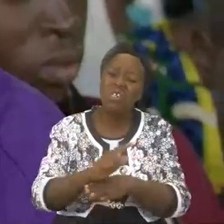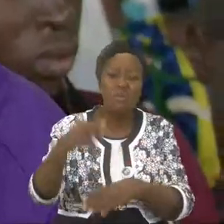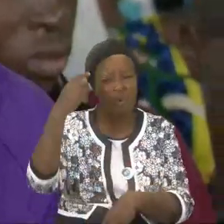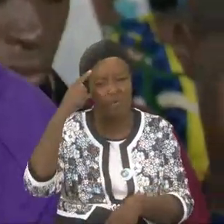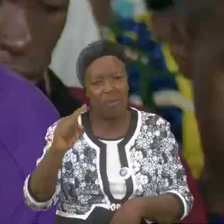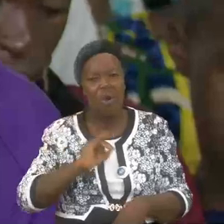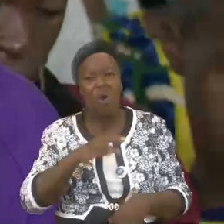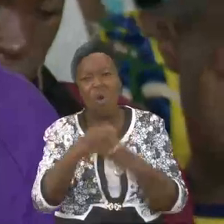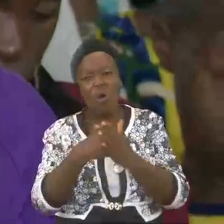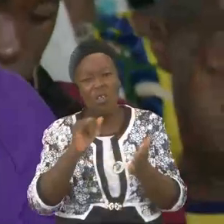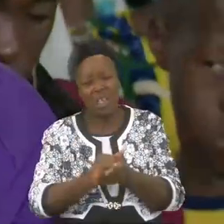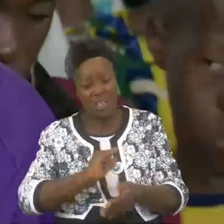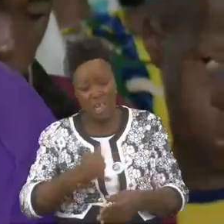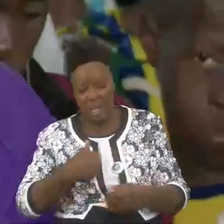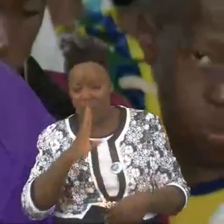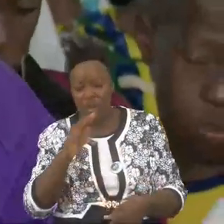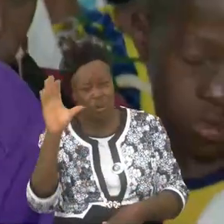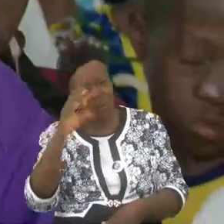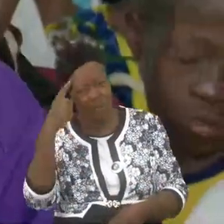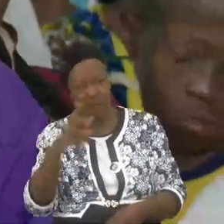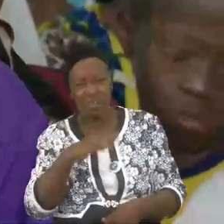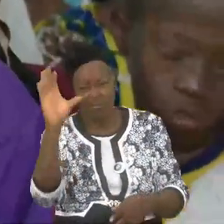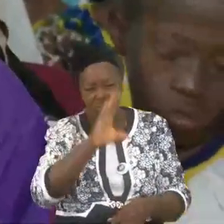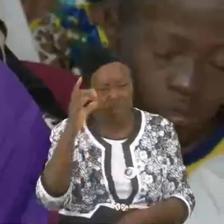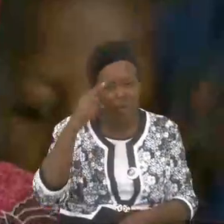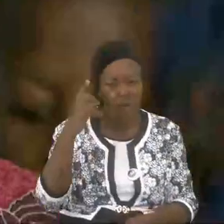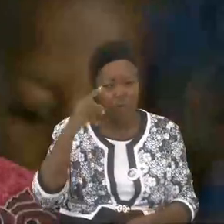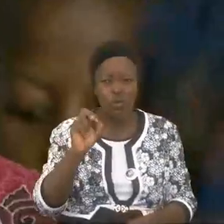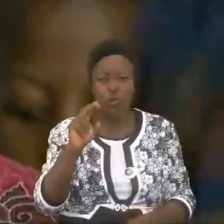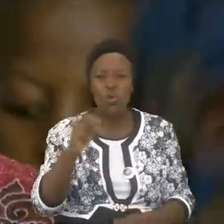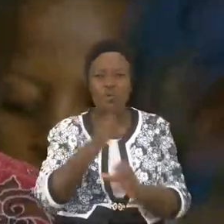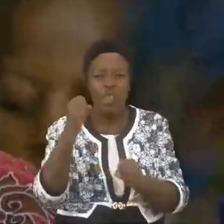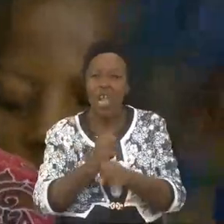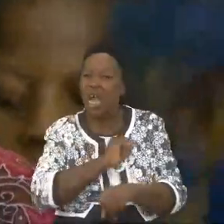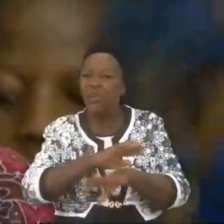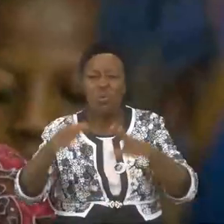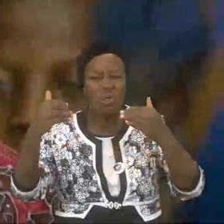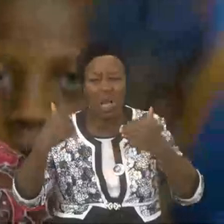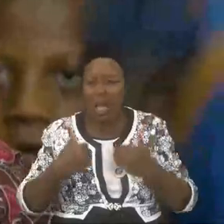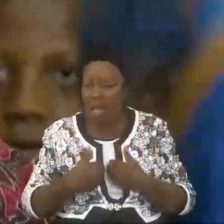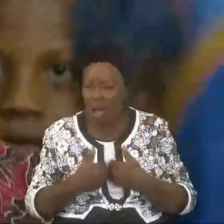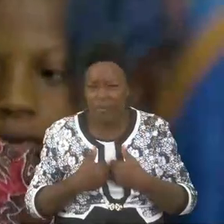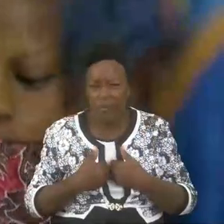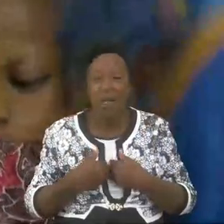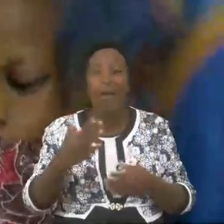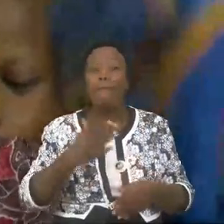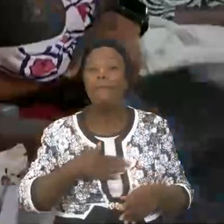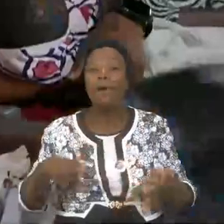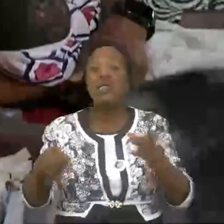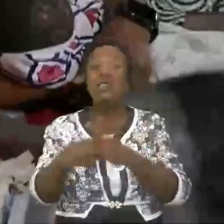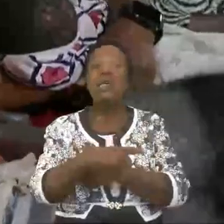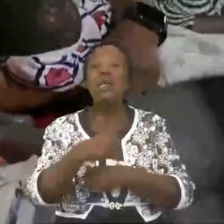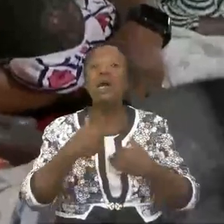travaillé, tout ce que je cherchais, tout ce que je recherchais à 12 ans, je n'ai pas eu. Mon jour est